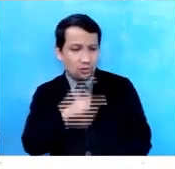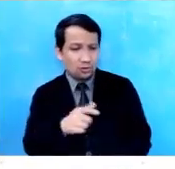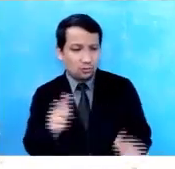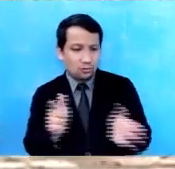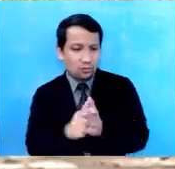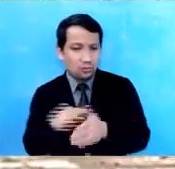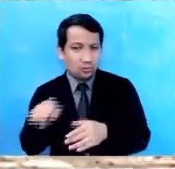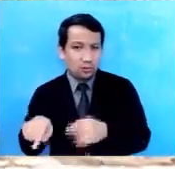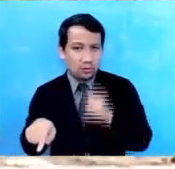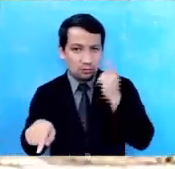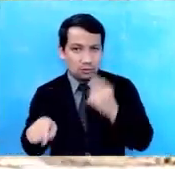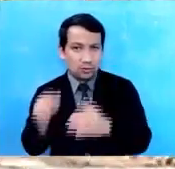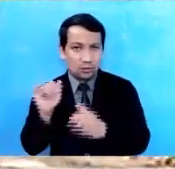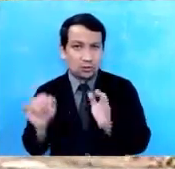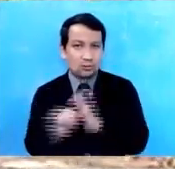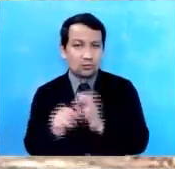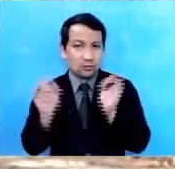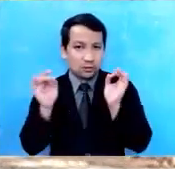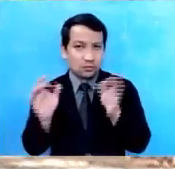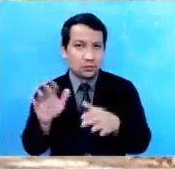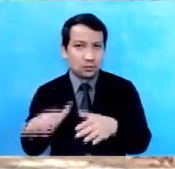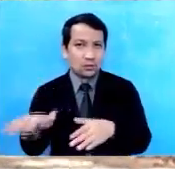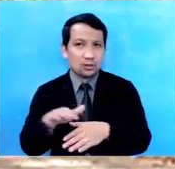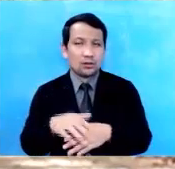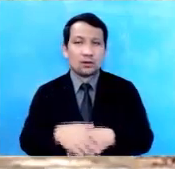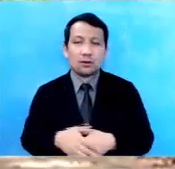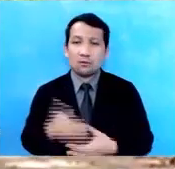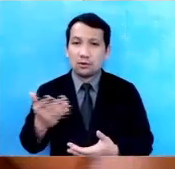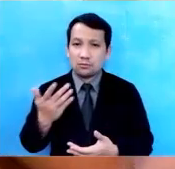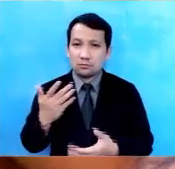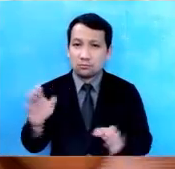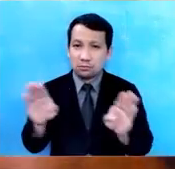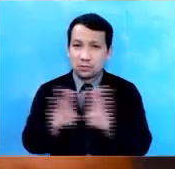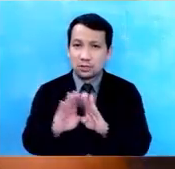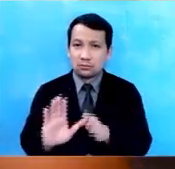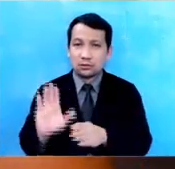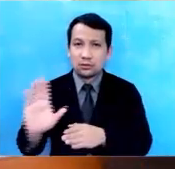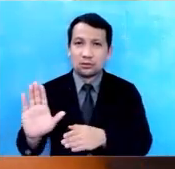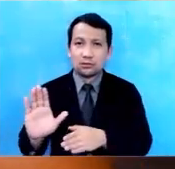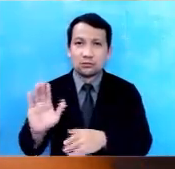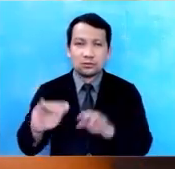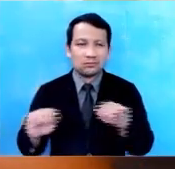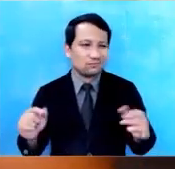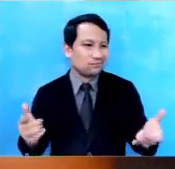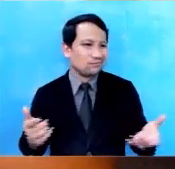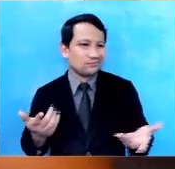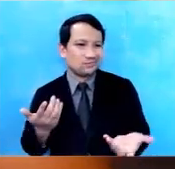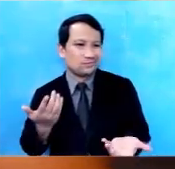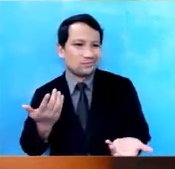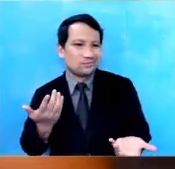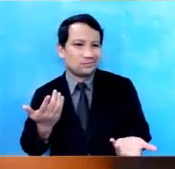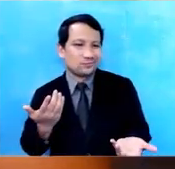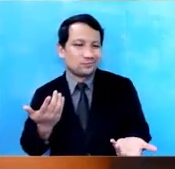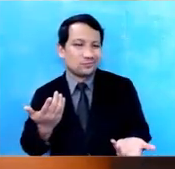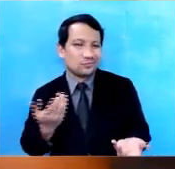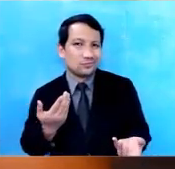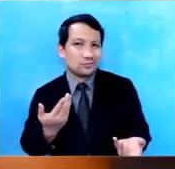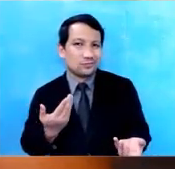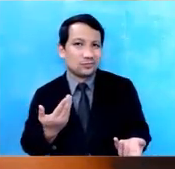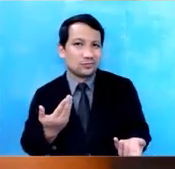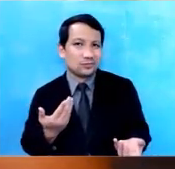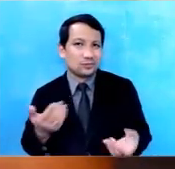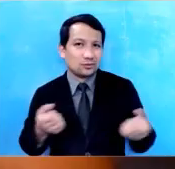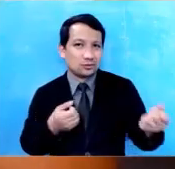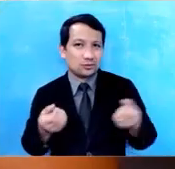na-identify natin, pa-caution line po tayo, pasarap po natin, pa-ganto-ganon." Pero we didn't get